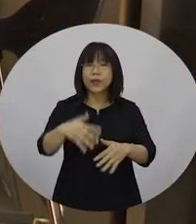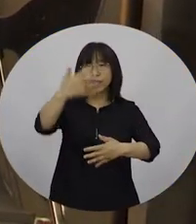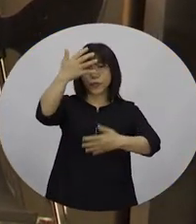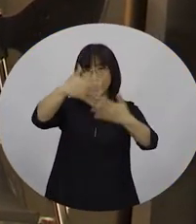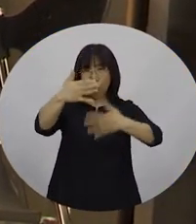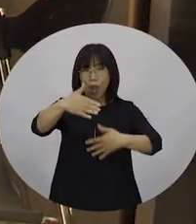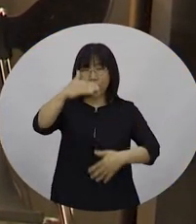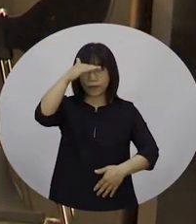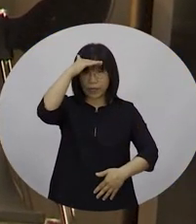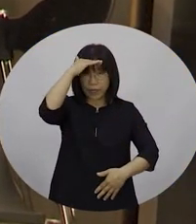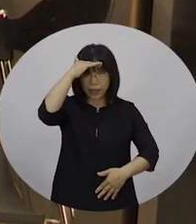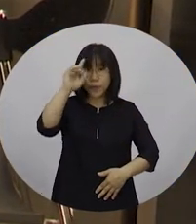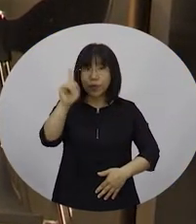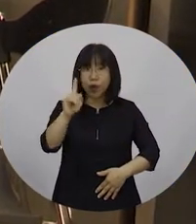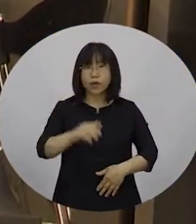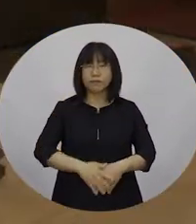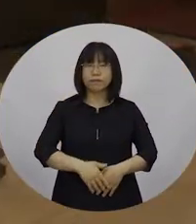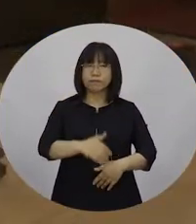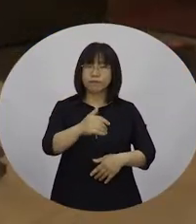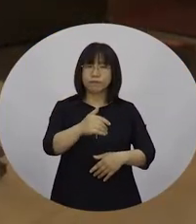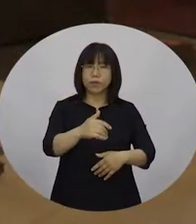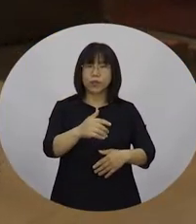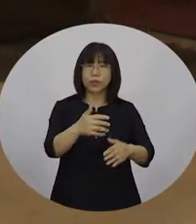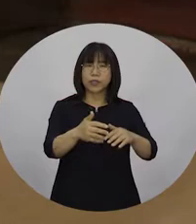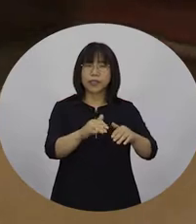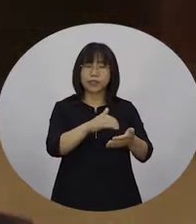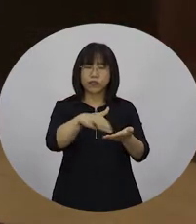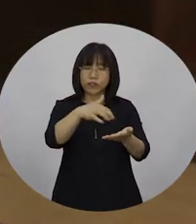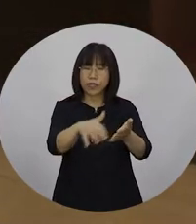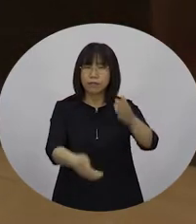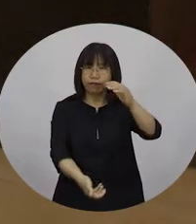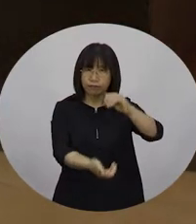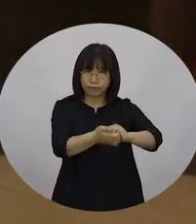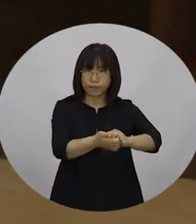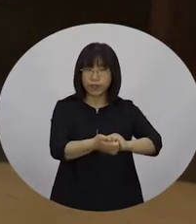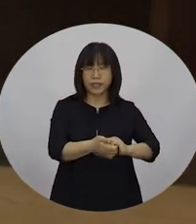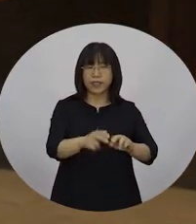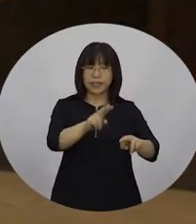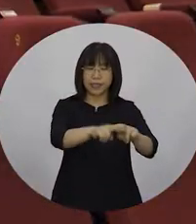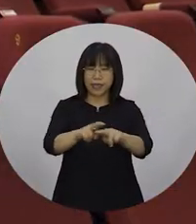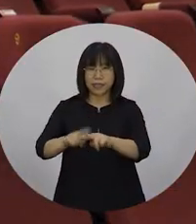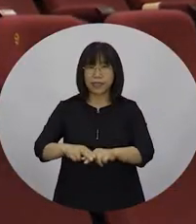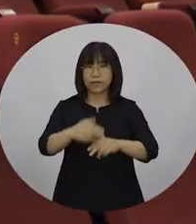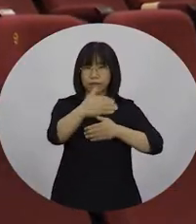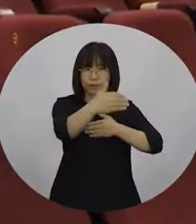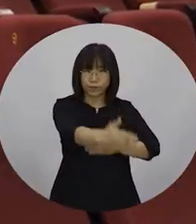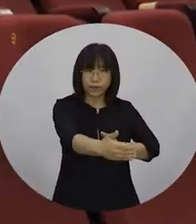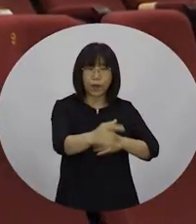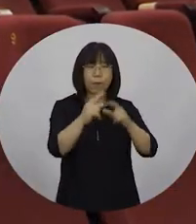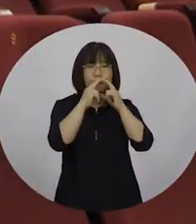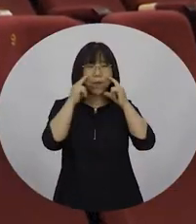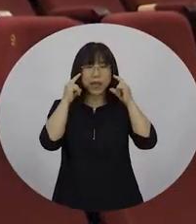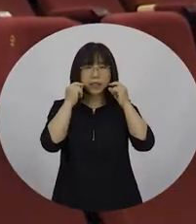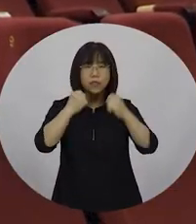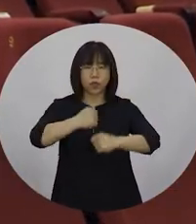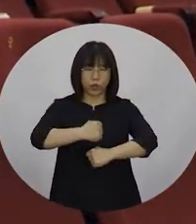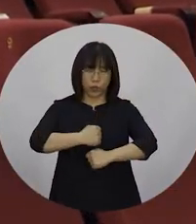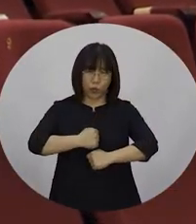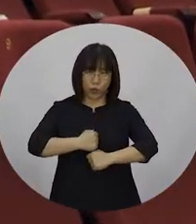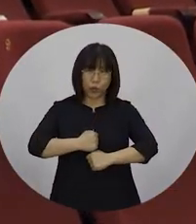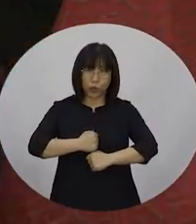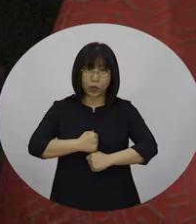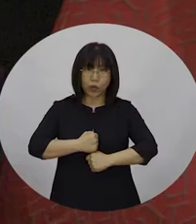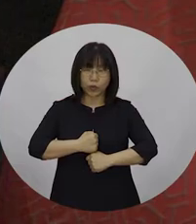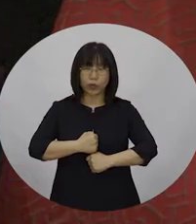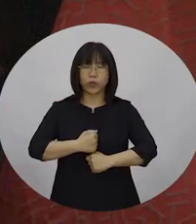가양역 롯데시네마에서 진행된 이번 영화 관람은 회차별 관람 인원을 제안하고 좌석 광경 유지 마스크 착용 등